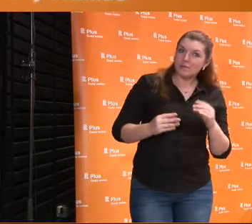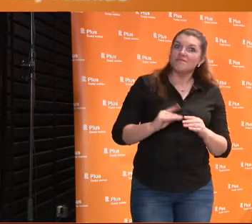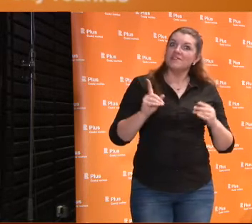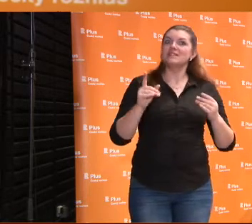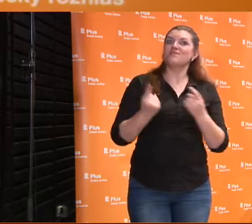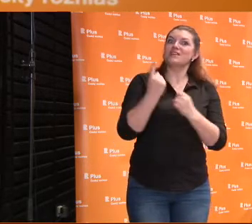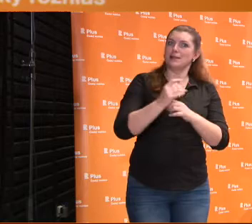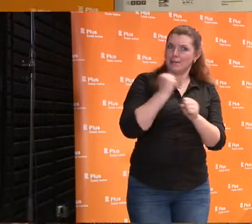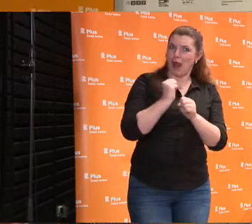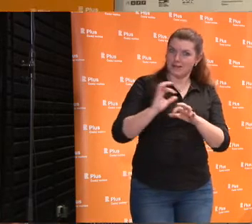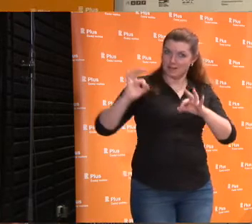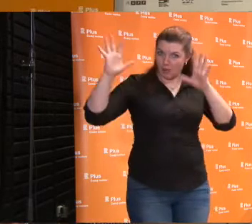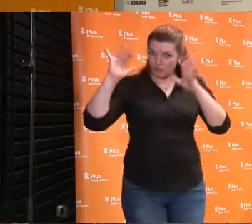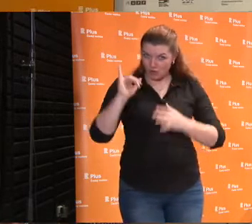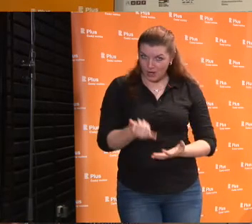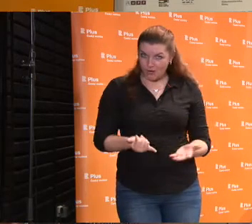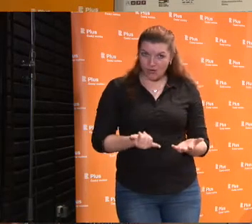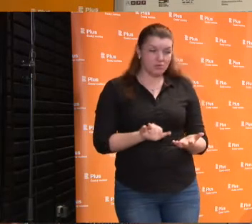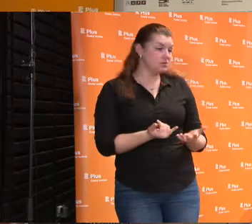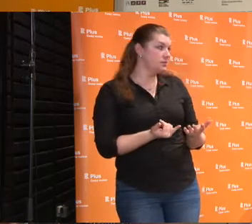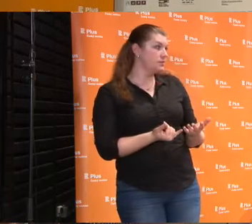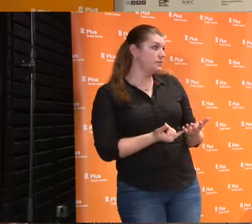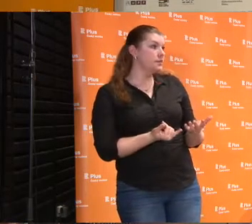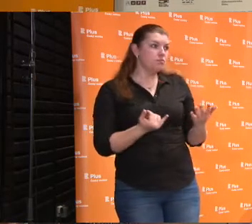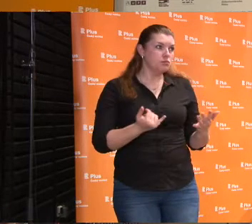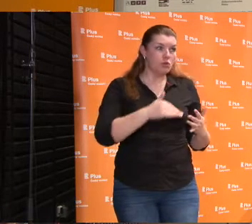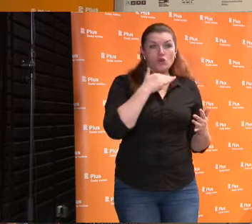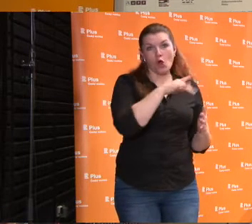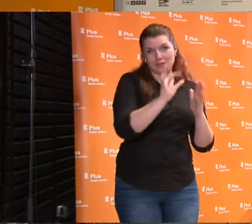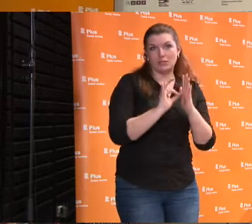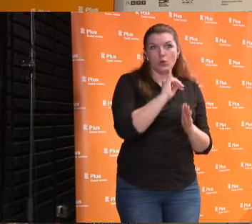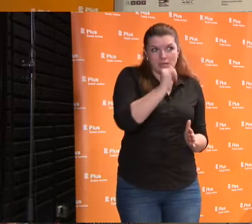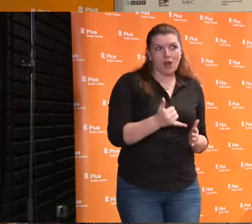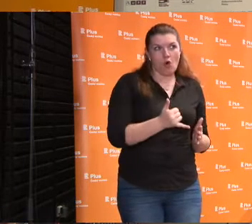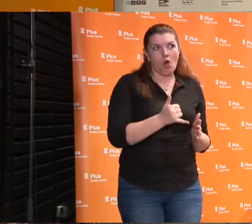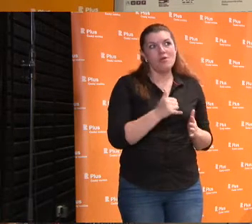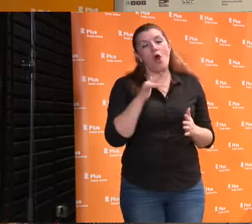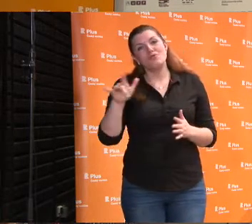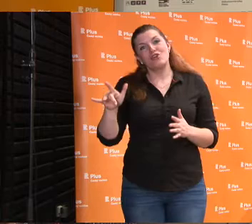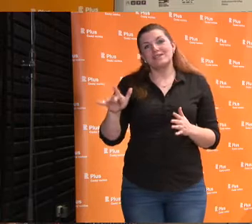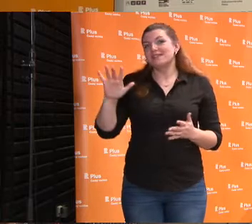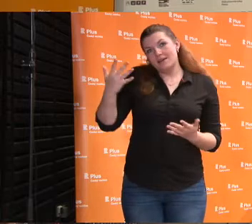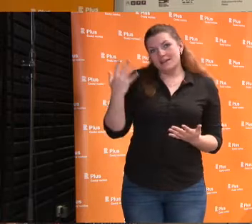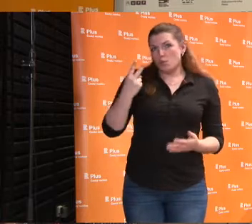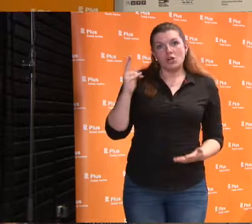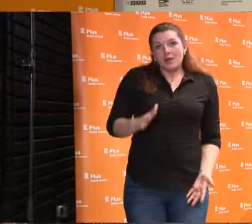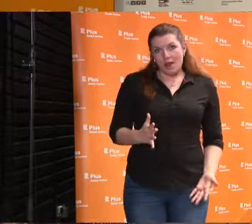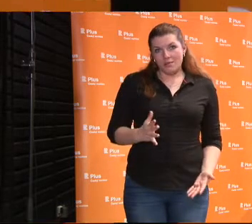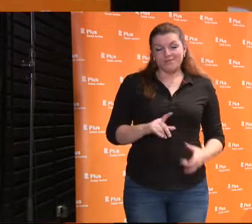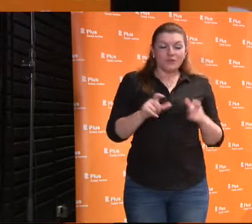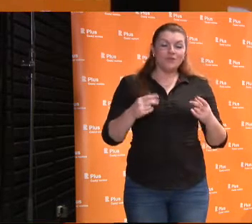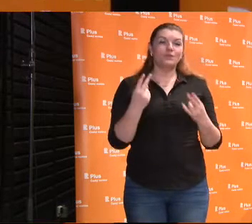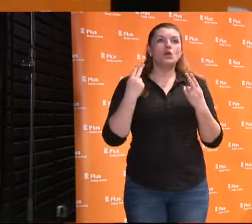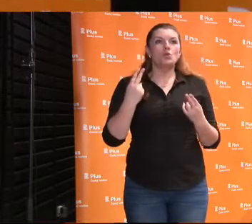takto koncipovat? Tak v řadě případů ano, v řadě případů ne, protože je nutné si uvědomit,